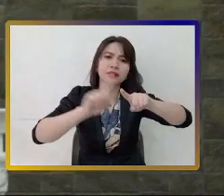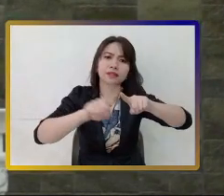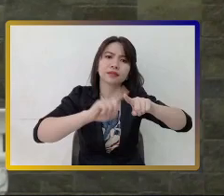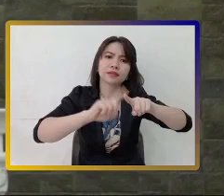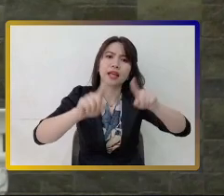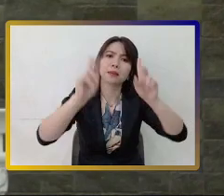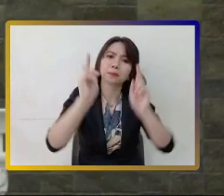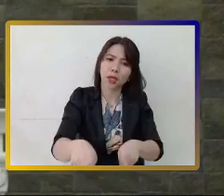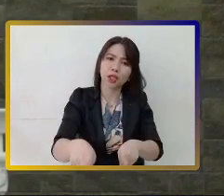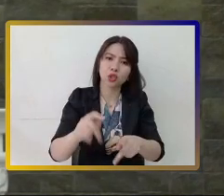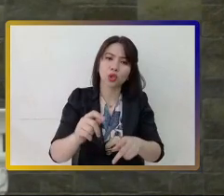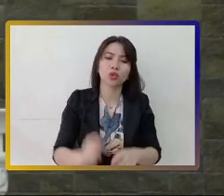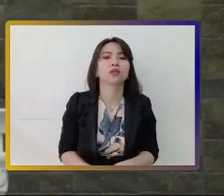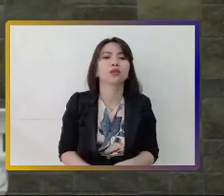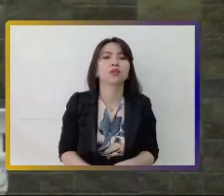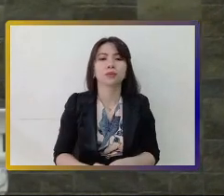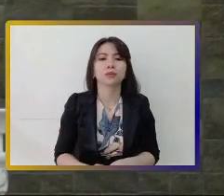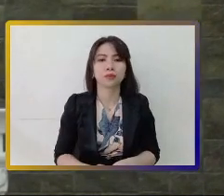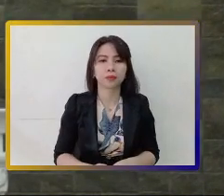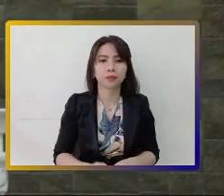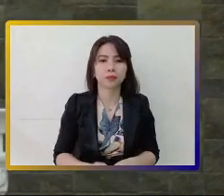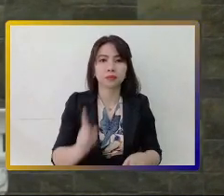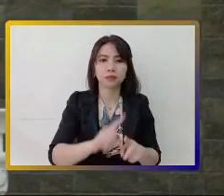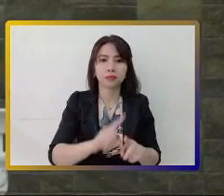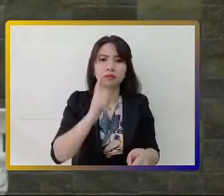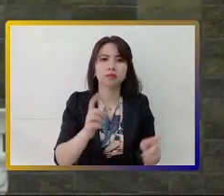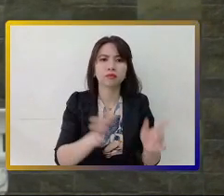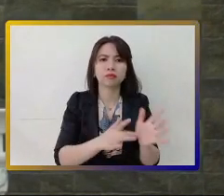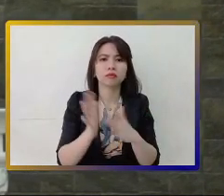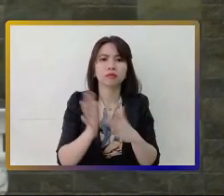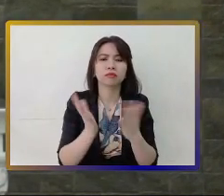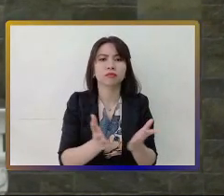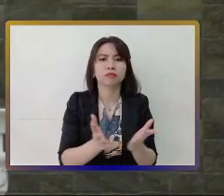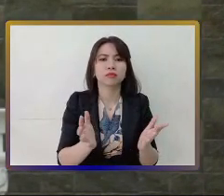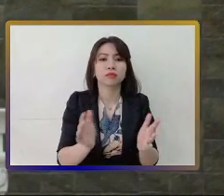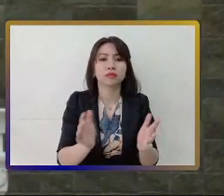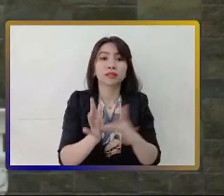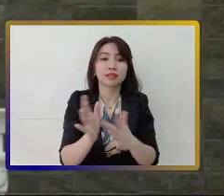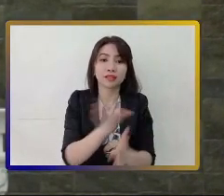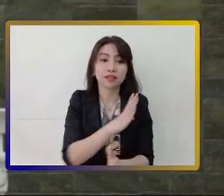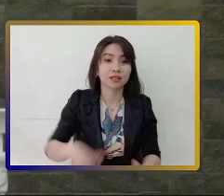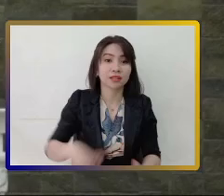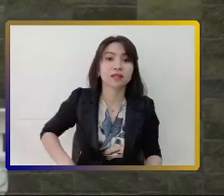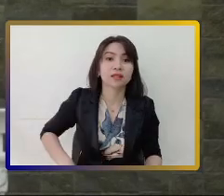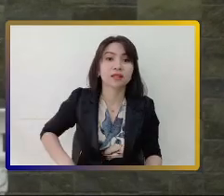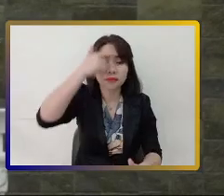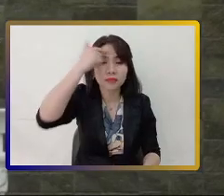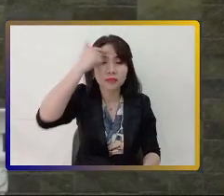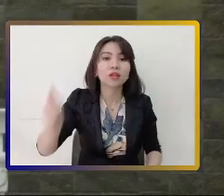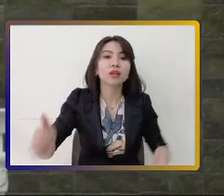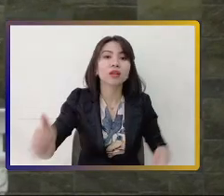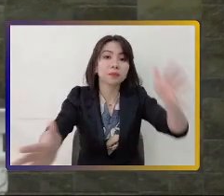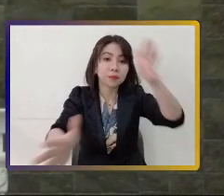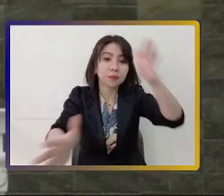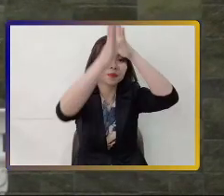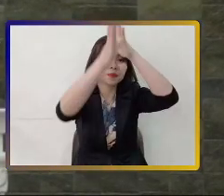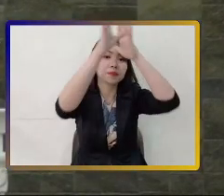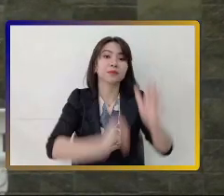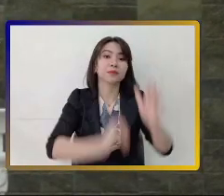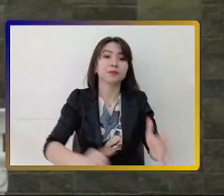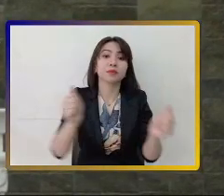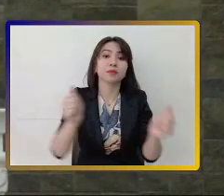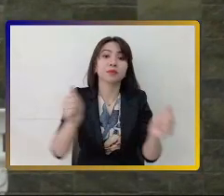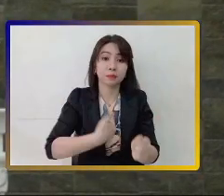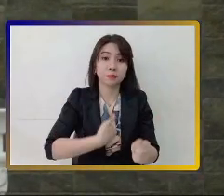iba pa rin yung Ama. Bakit? Ano sabi niya? Sabi ng Panginoon? Sapagkat ang Ama ay nasa akin. O baliwanag, ang Ama ay